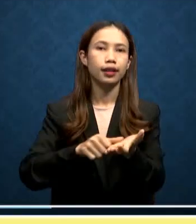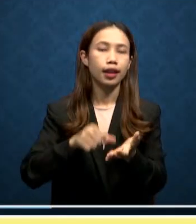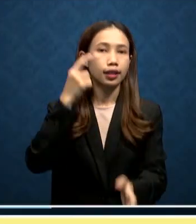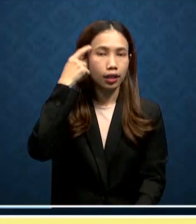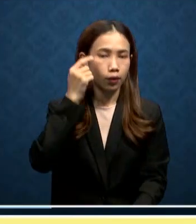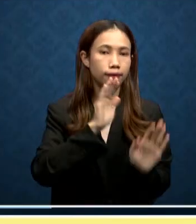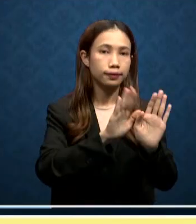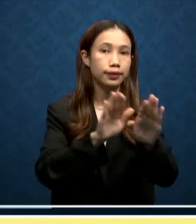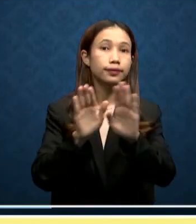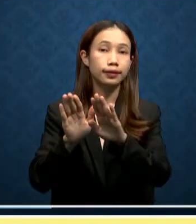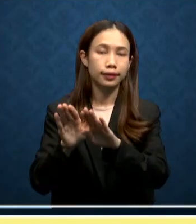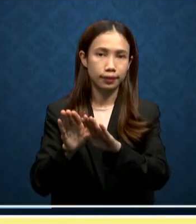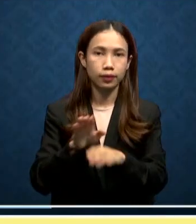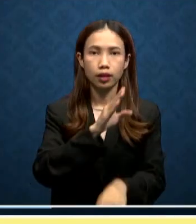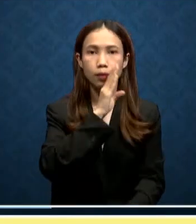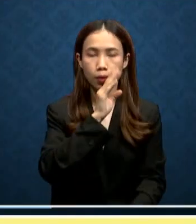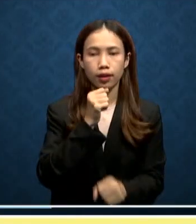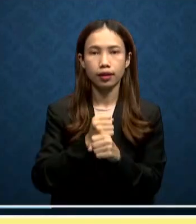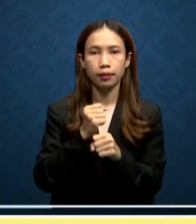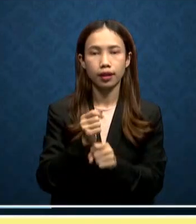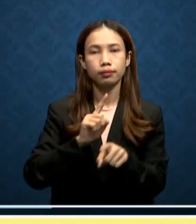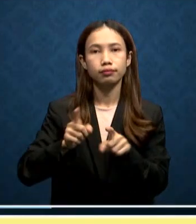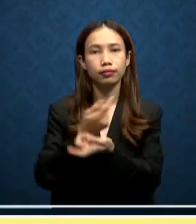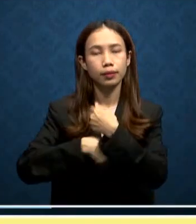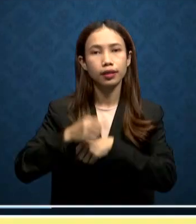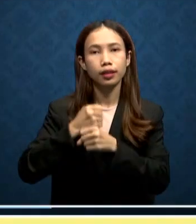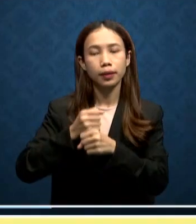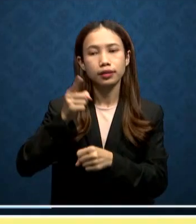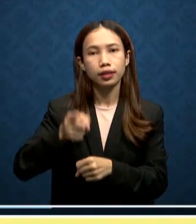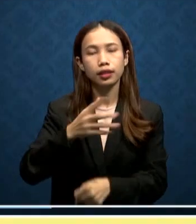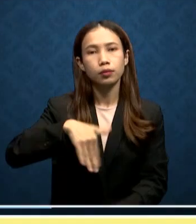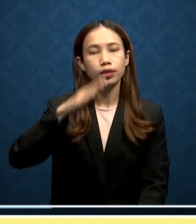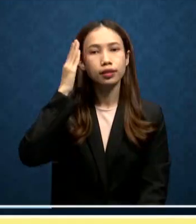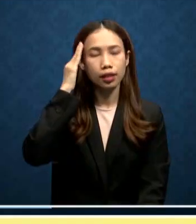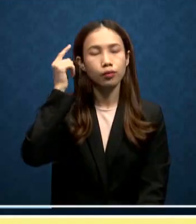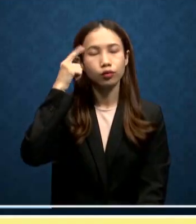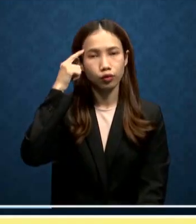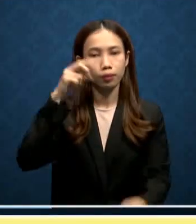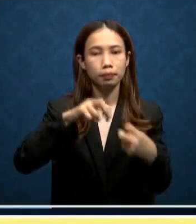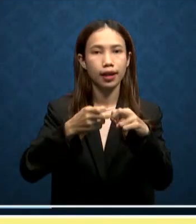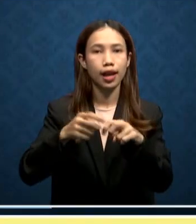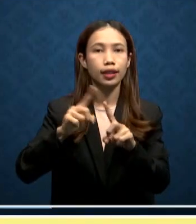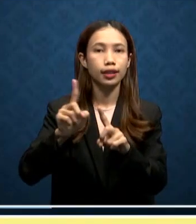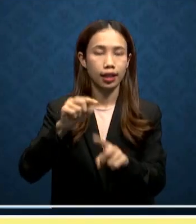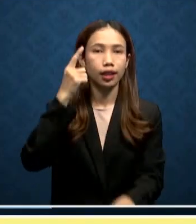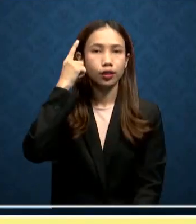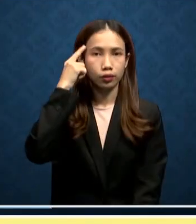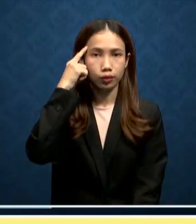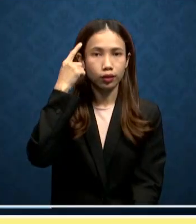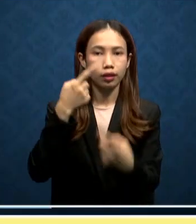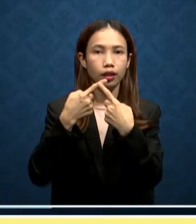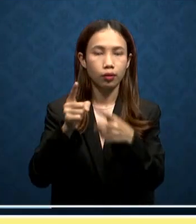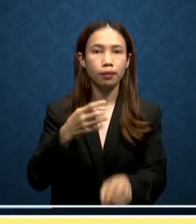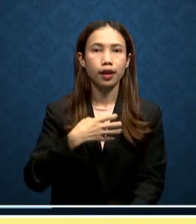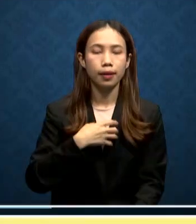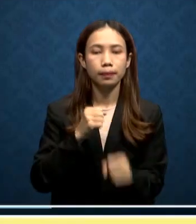ฝากเป็นข้อสังเกตนะคือในการปฏิบัติงานผมเข้าใจว่าท่านก็คงจะทราบดีว่าปัญหามันอยู่ที่ที่ไหนนะครับแต่ว่าเอ่อผม